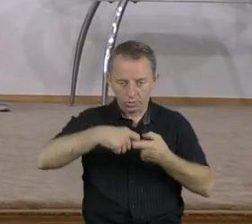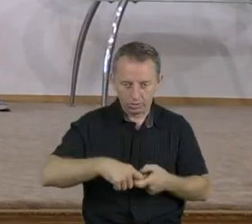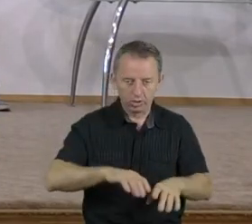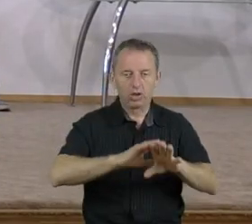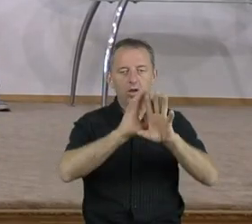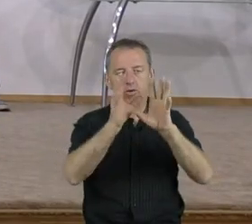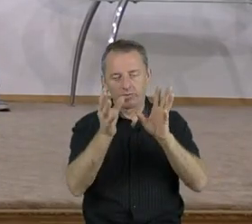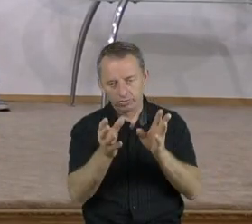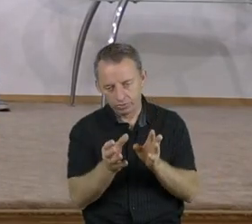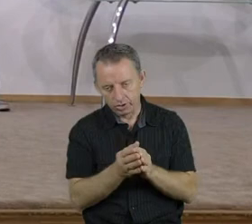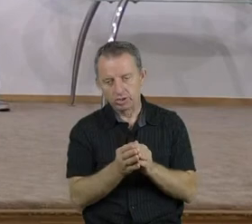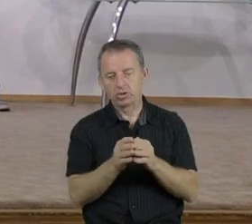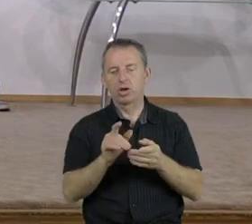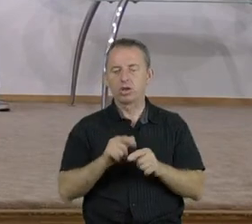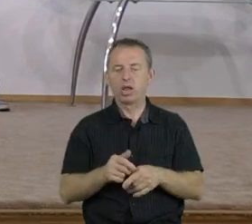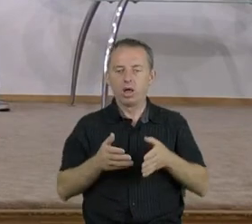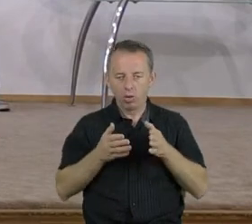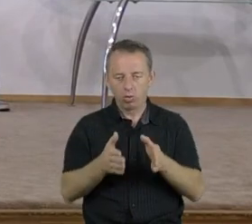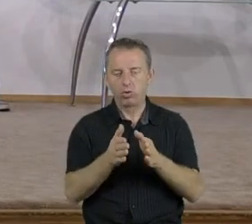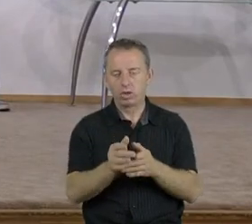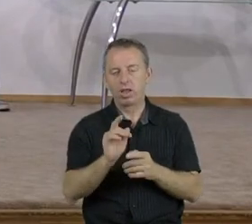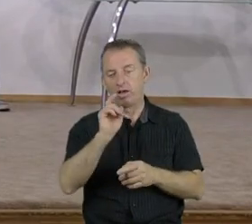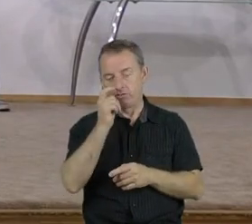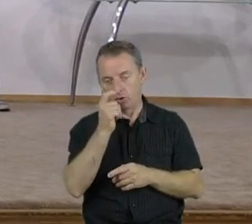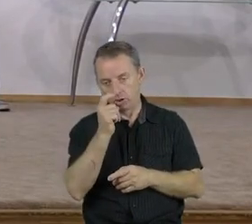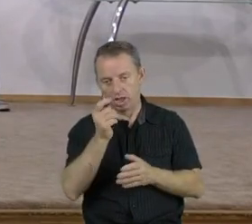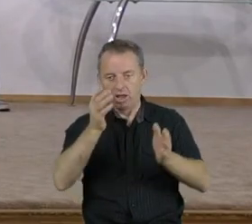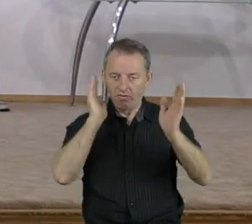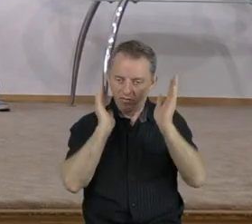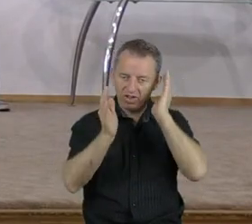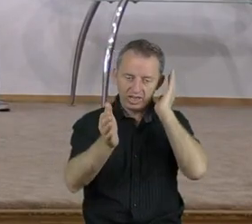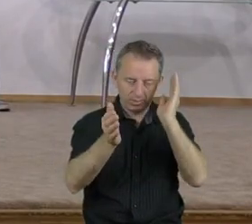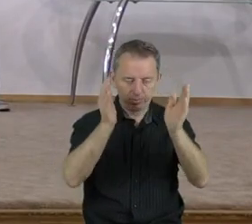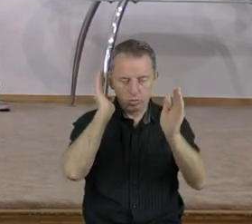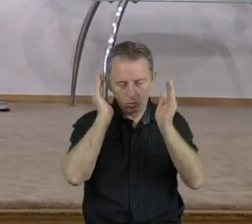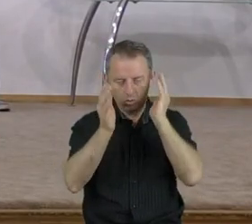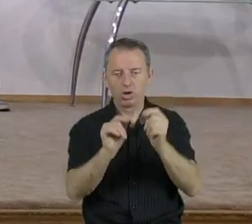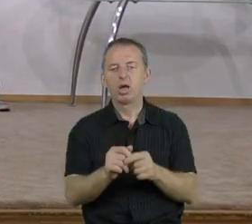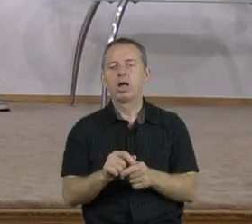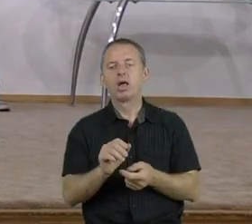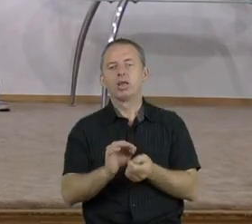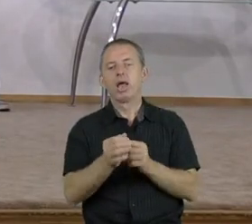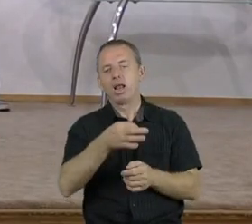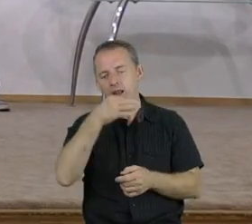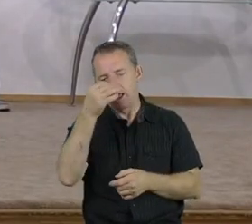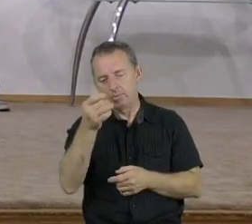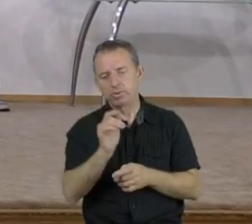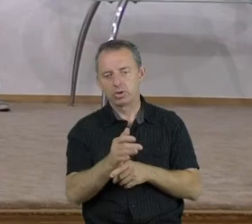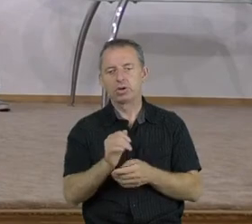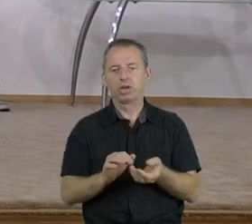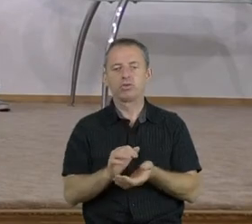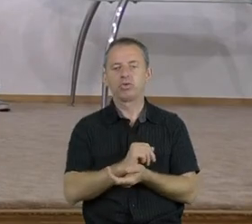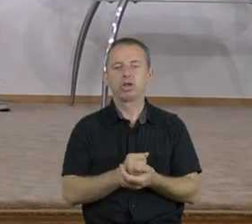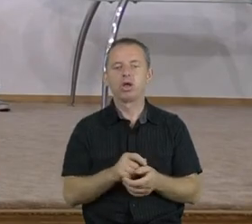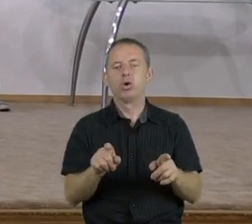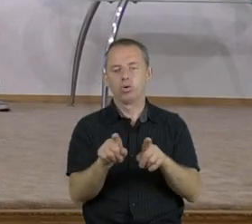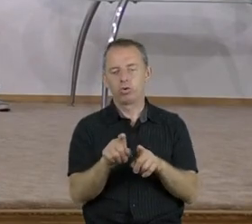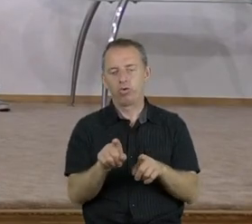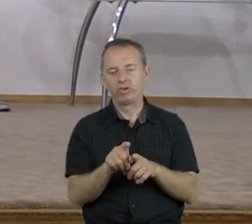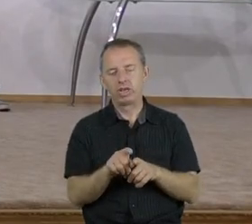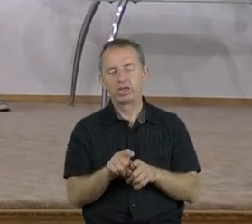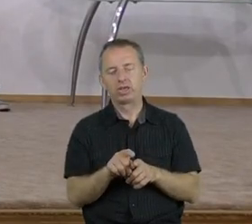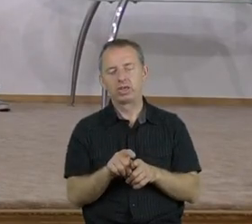grupie Foksal na Facebooku, pocztą pantoflową oczywiście, najlepsza poczta na świecie, ale również i